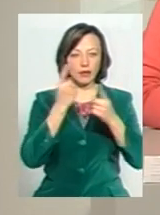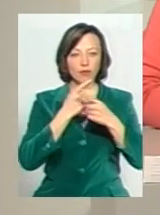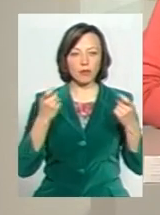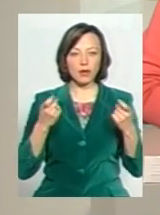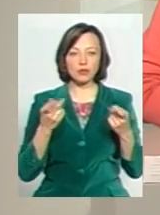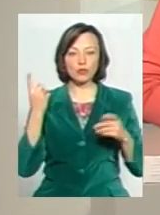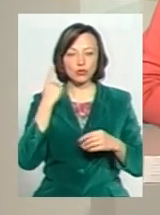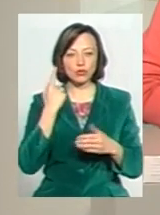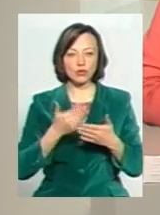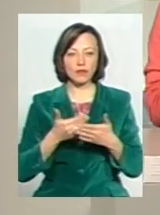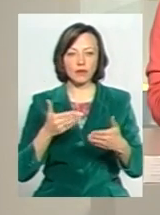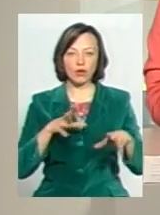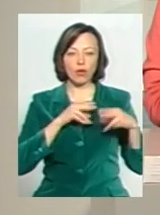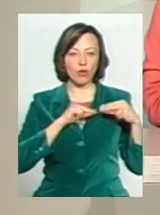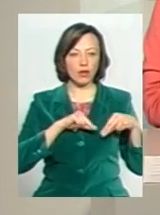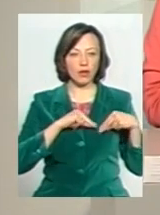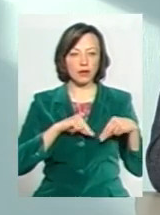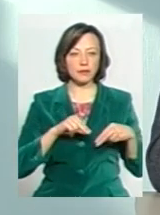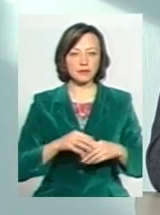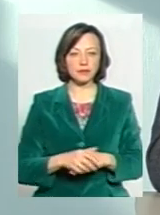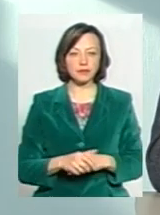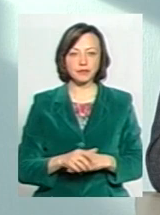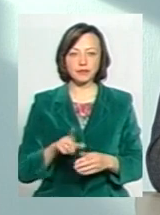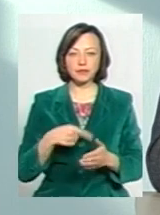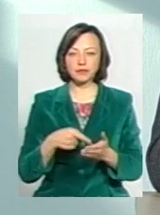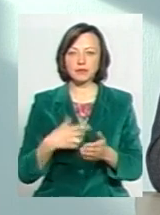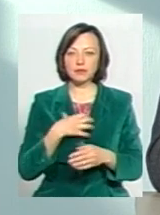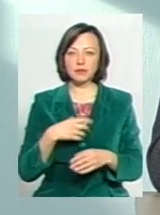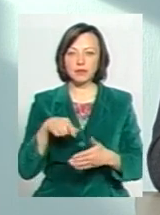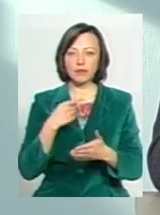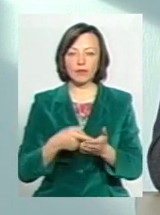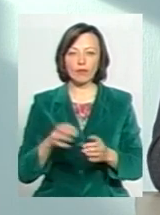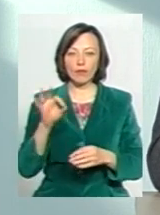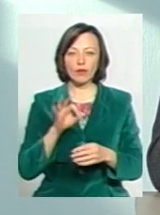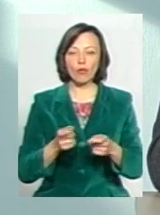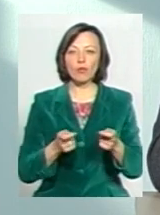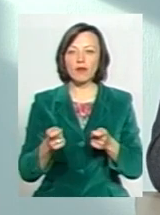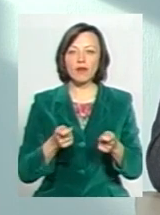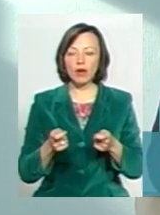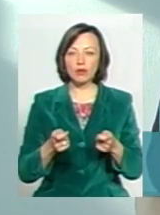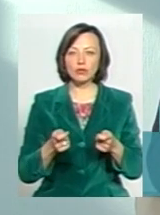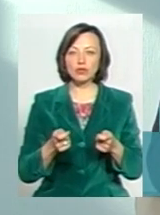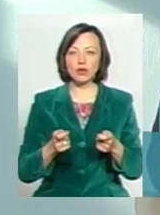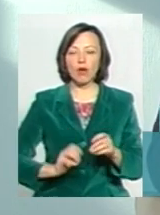інформацію, яку почули від колег? Так, да. Ключове питання було з приводу управляючих компаній і